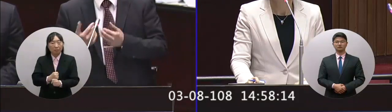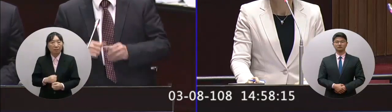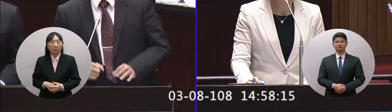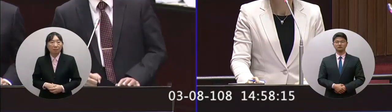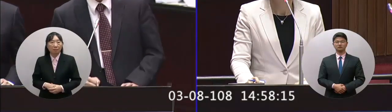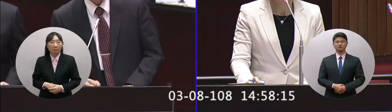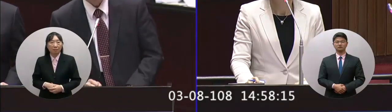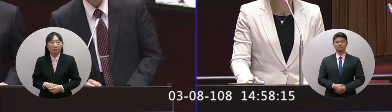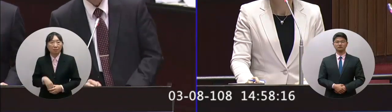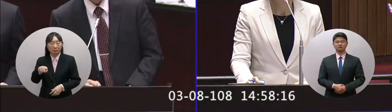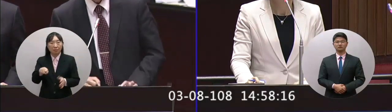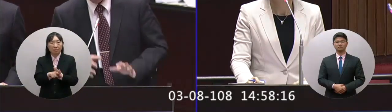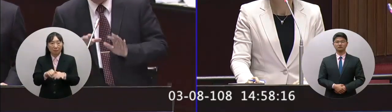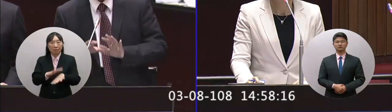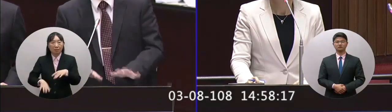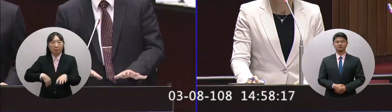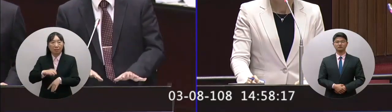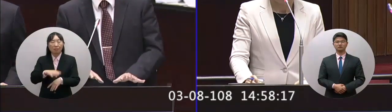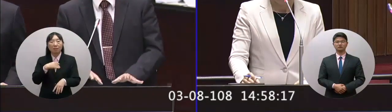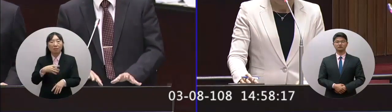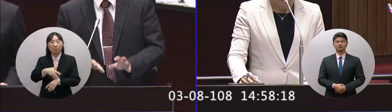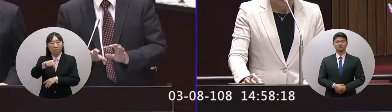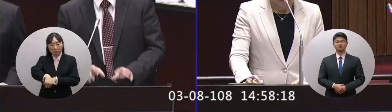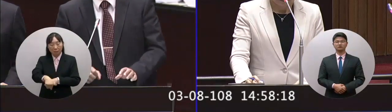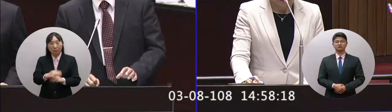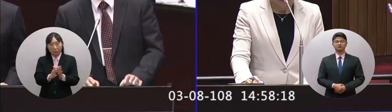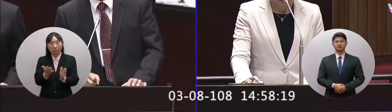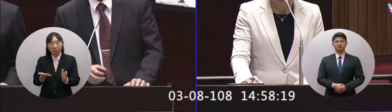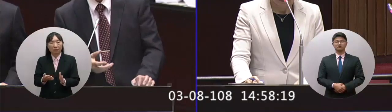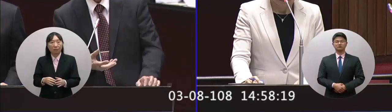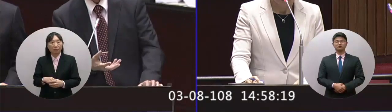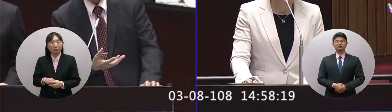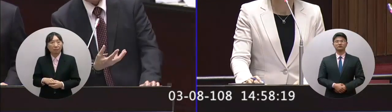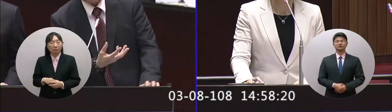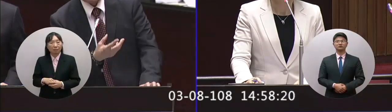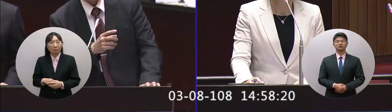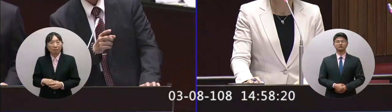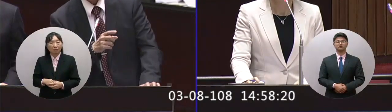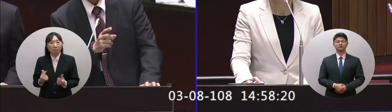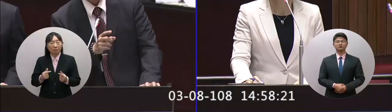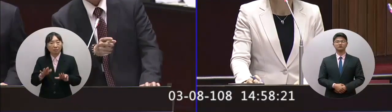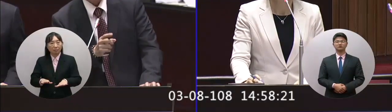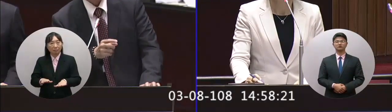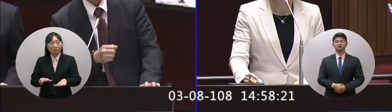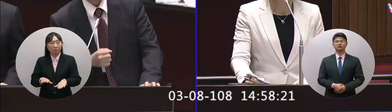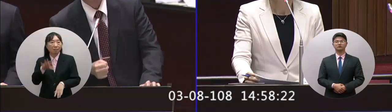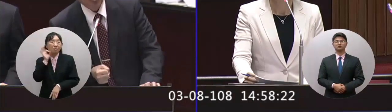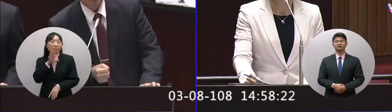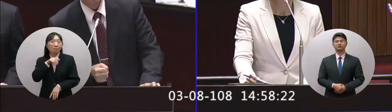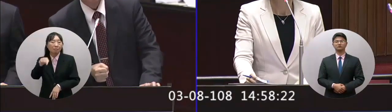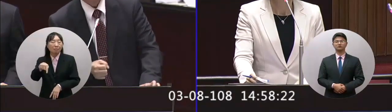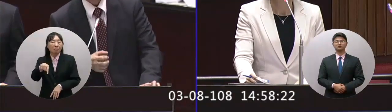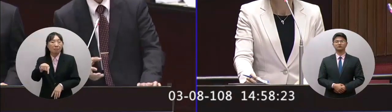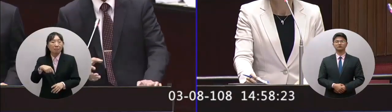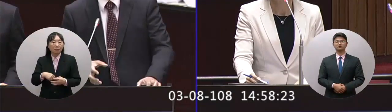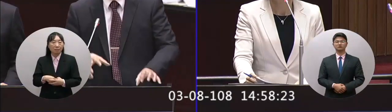带一批投资，啊，像水下基础，哦，加你看即马，迄、那个咱中华一间金